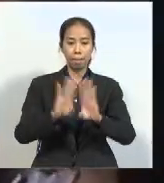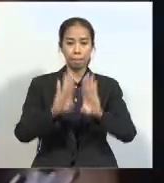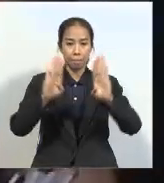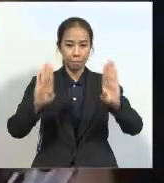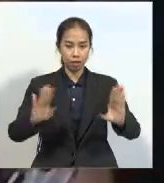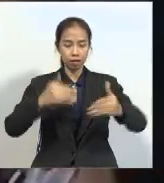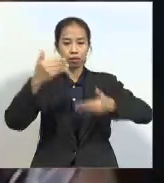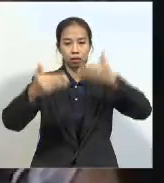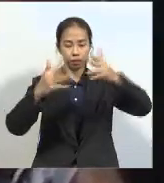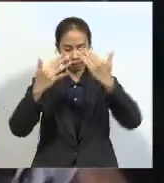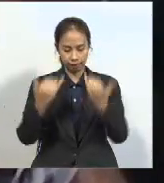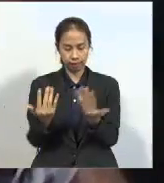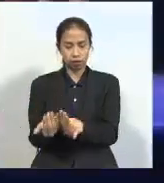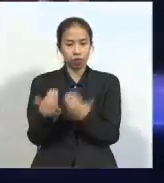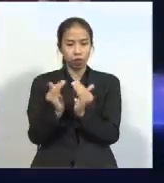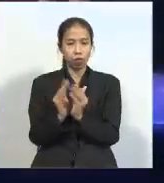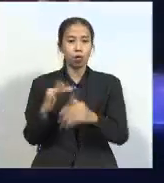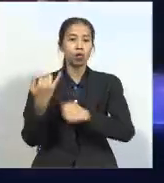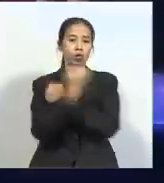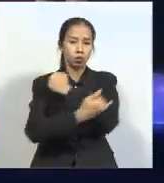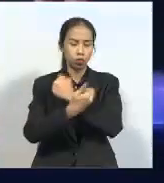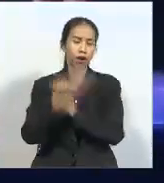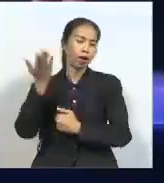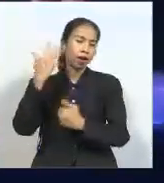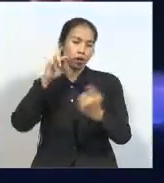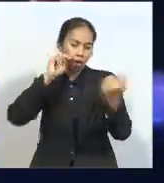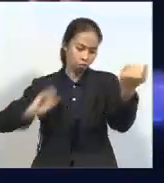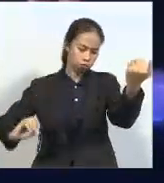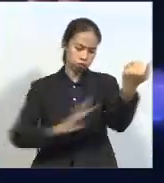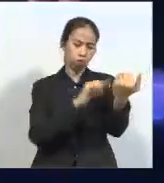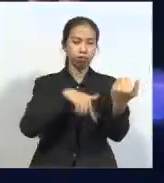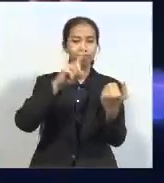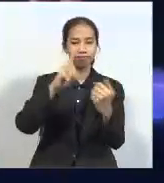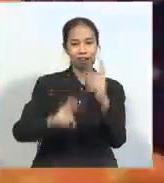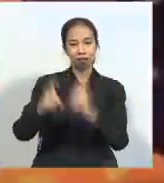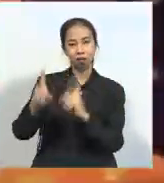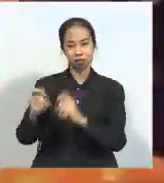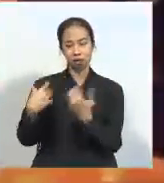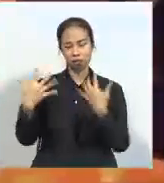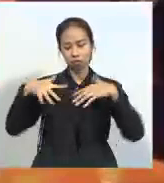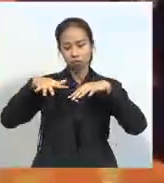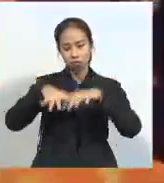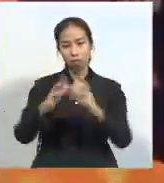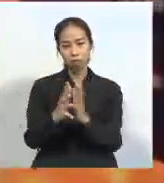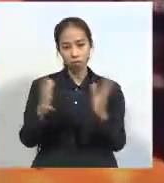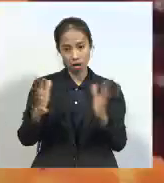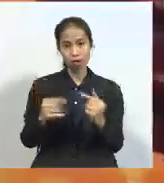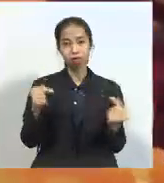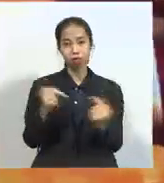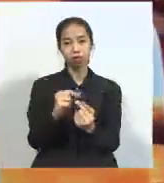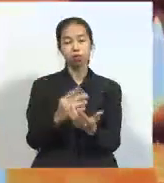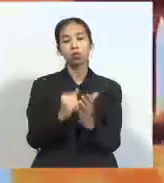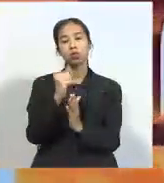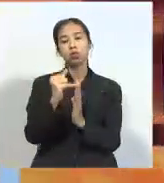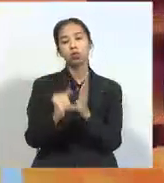ในงานมีญาติของผู้เสียชีวิตทั้งชาวไทยแล้วก็ชาวต่างชาติเดินทางเข้ามาร่วมกันเป็นจำนวนมากนะคะที่สวนสาธารณะโลมาหาดป่าตองอำเภอป่าต